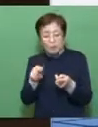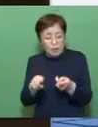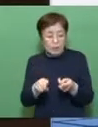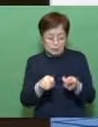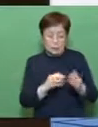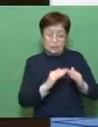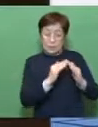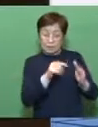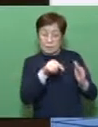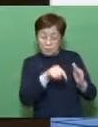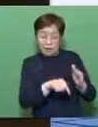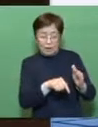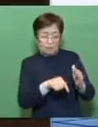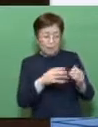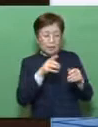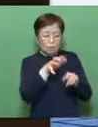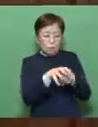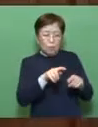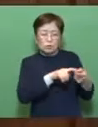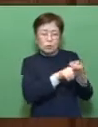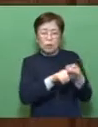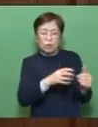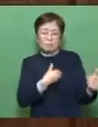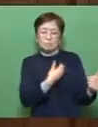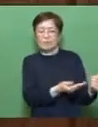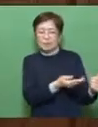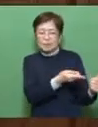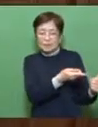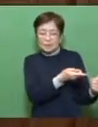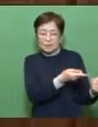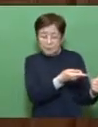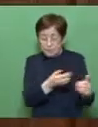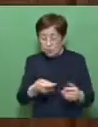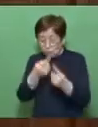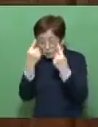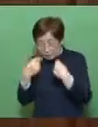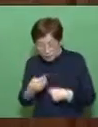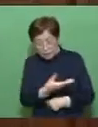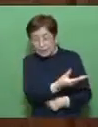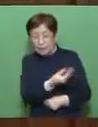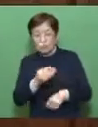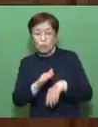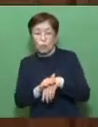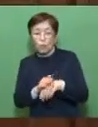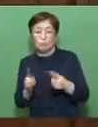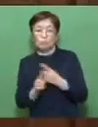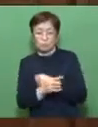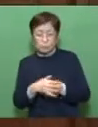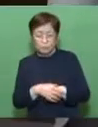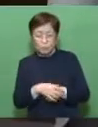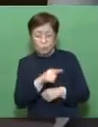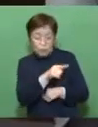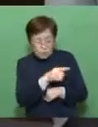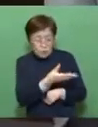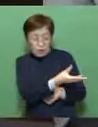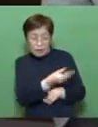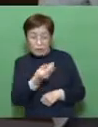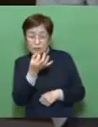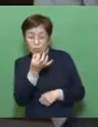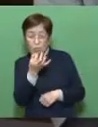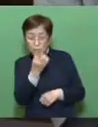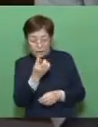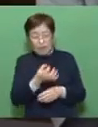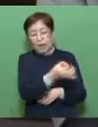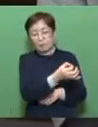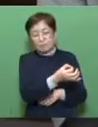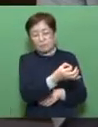それで農家に貸していただくあはいはいそうすると毎月毎月のリス量を稼げ出しゃいいわけそうことですねえ